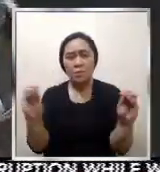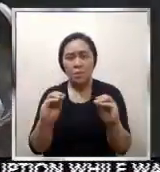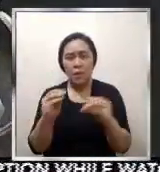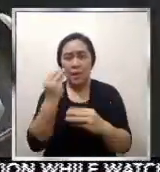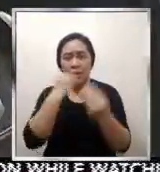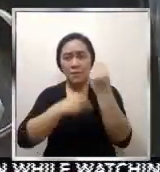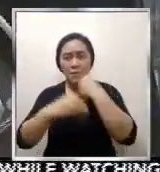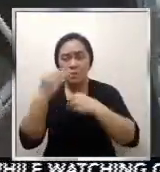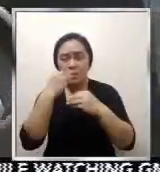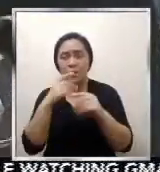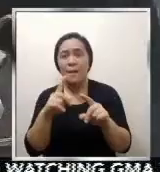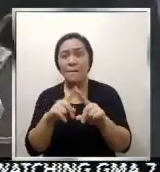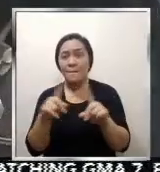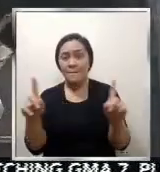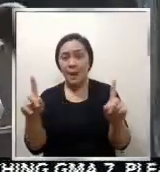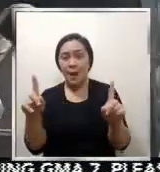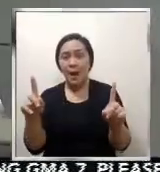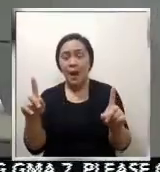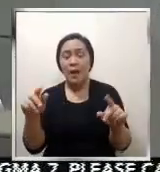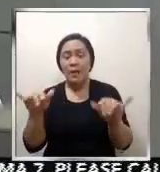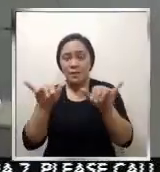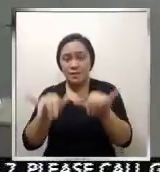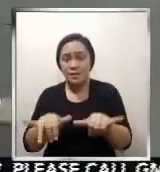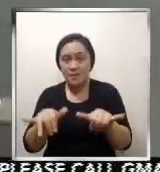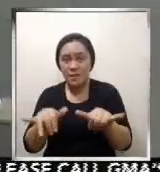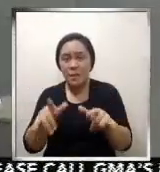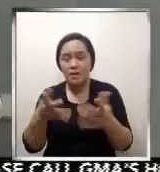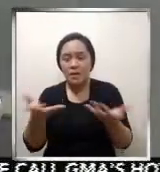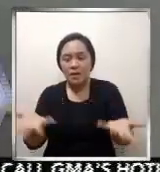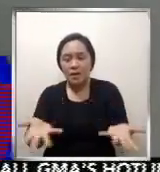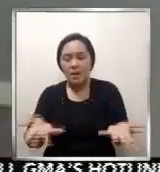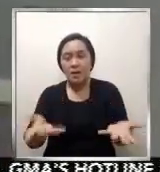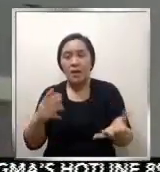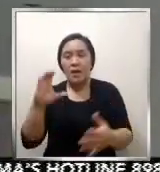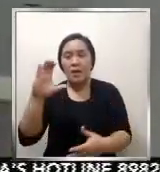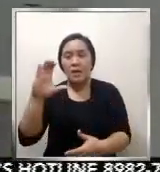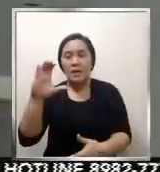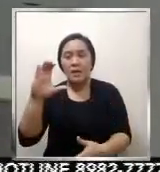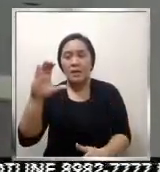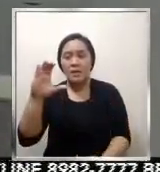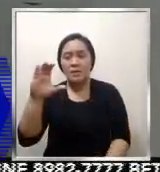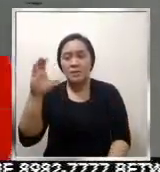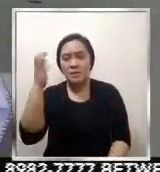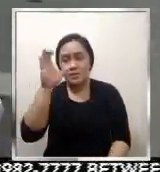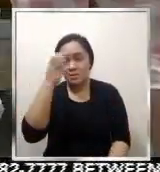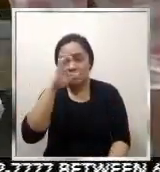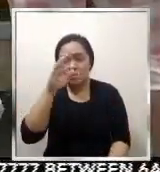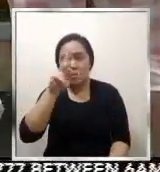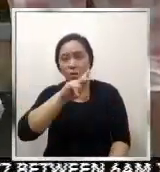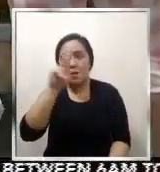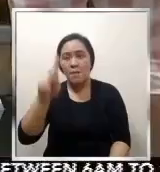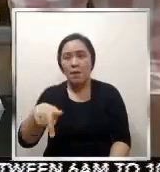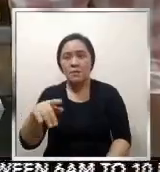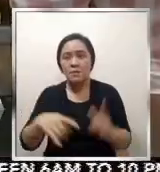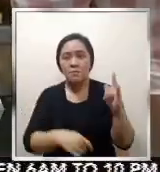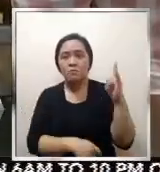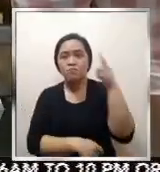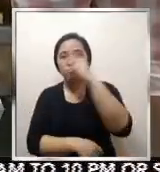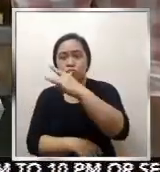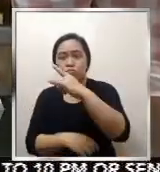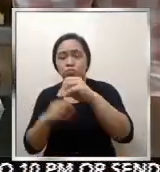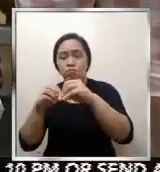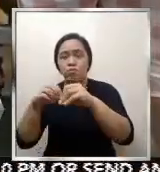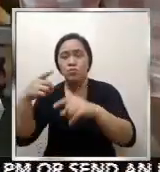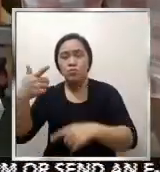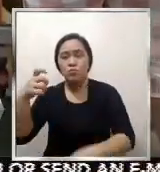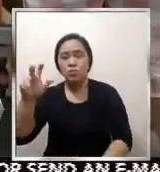naririto sa Cebu Pacific nag-book. Ayon sa Cebu Pacific, nakalipad pa sila ng General Santos City simula noong June 3 pero